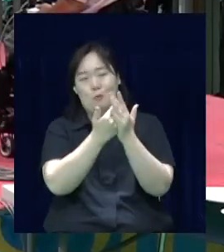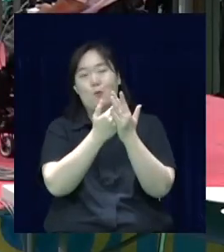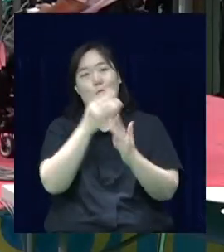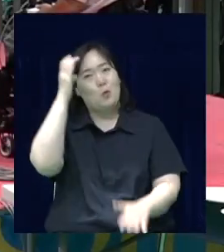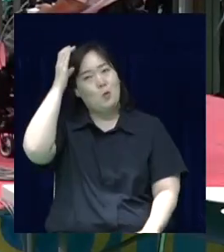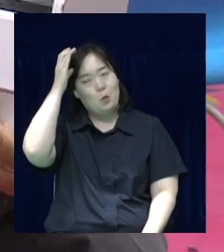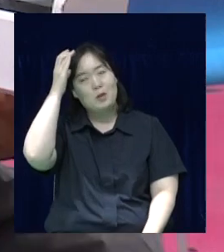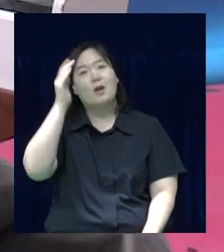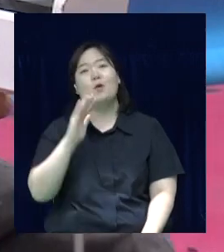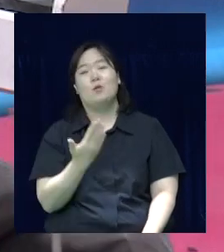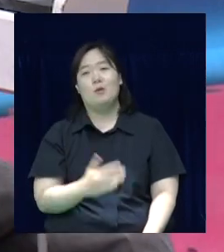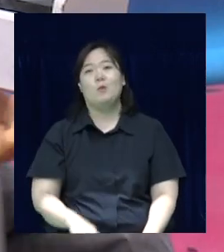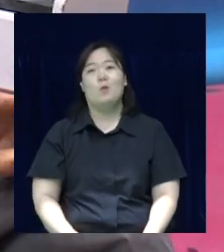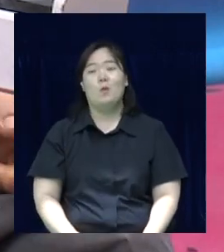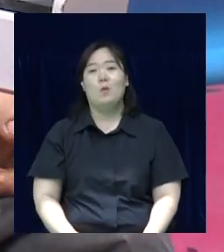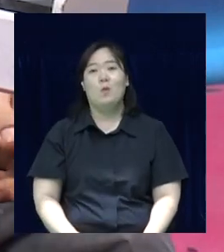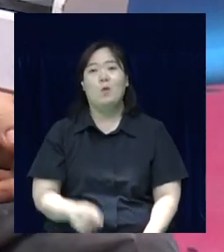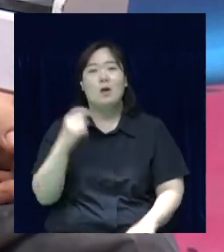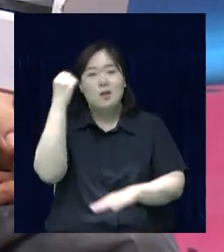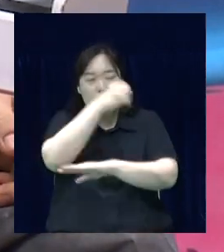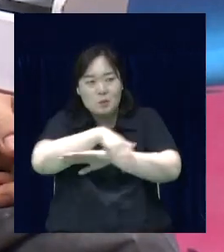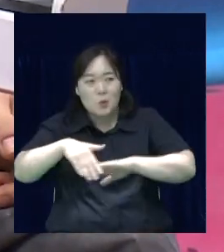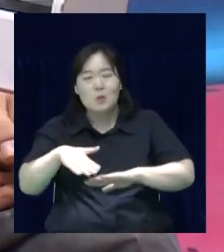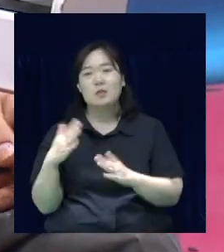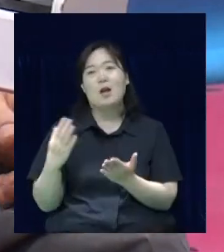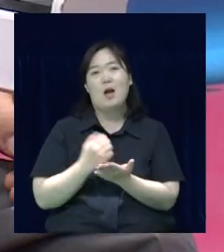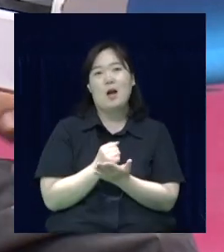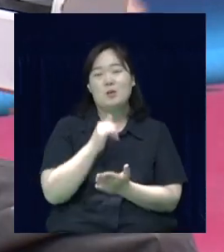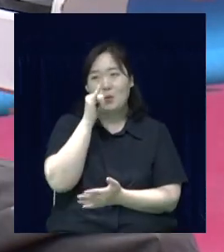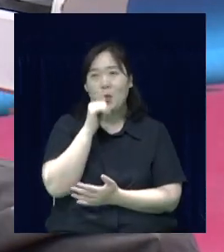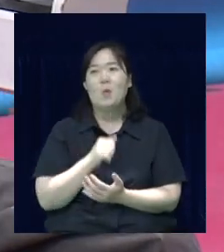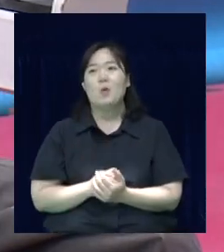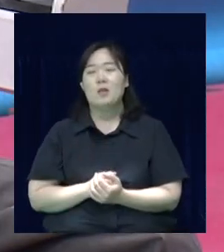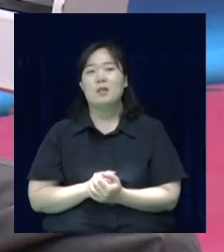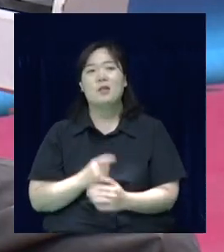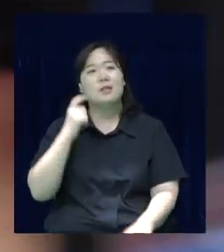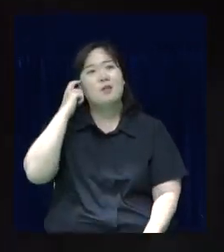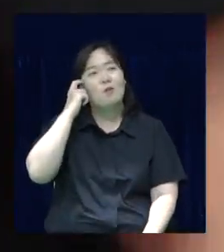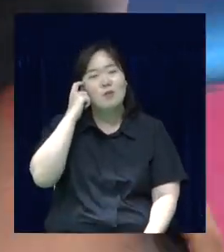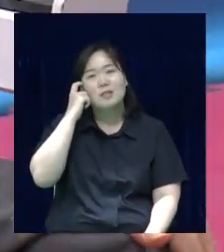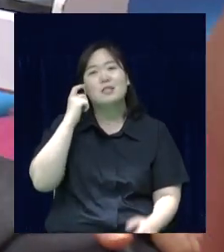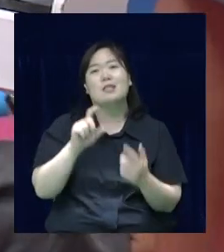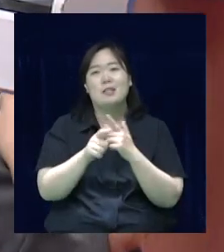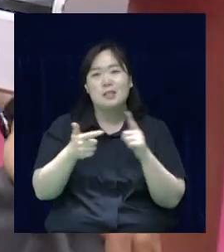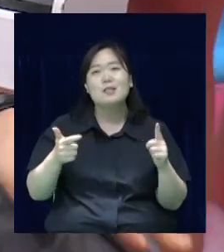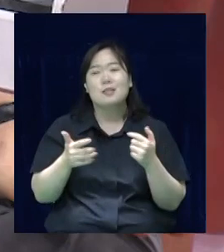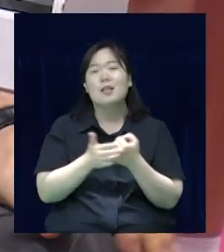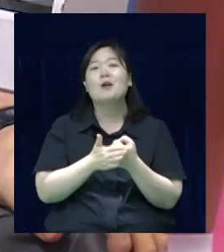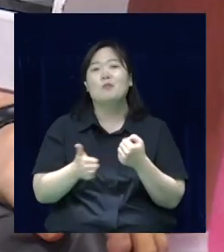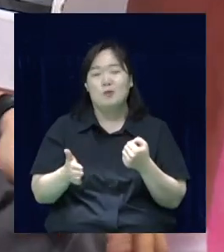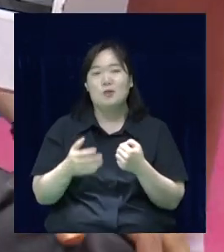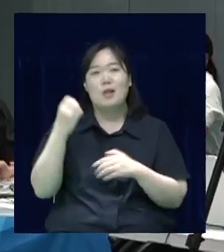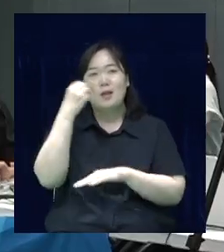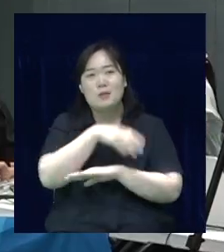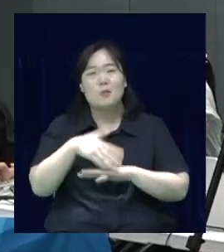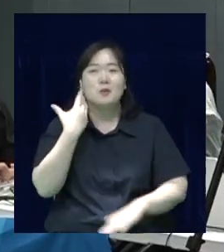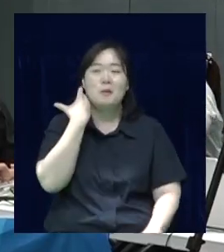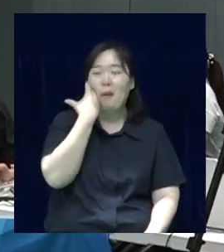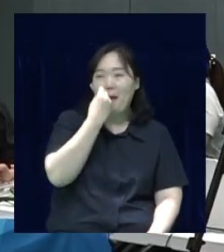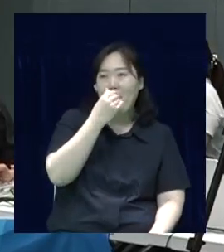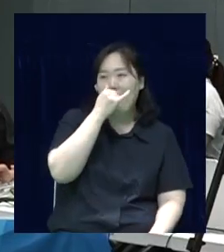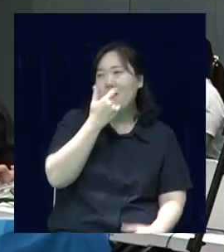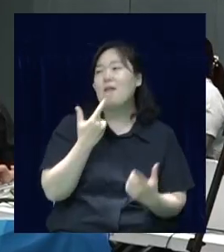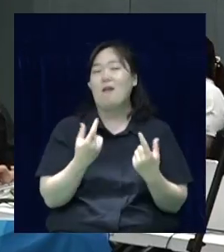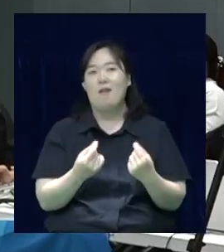어떤 뭐랄까요? 우리 각본없는 드라마라고 하고 어떤 이런 것 때문에 스포츠가 매력 있지 않나. 그렇죠. 그렇죠. 보통 일반 선수들 뭐 인터뷰할